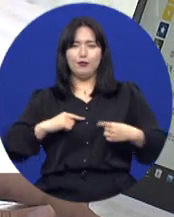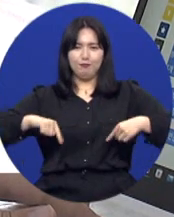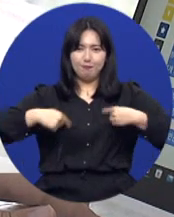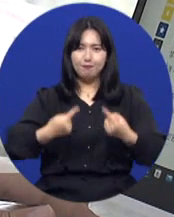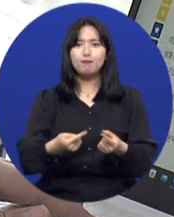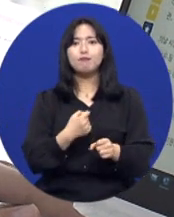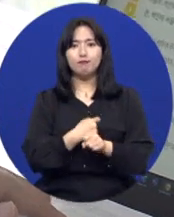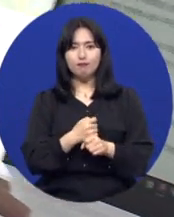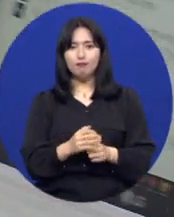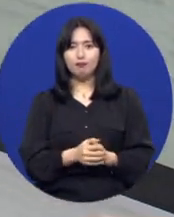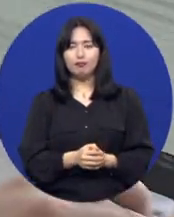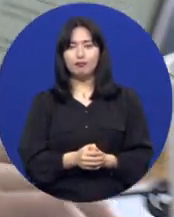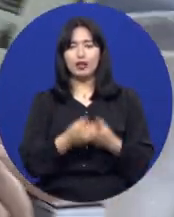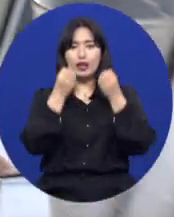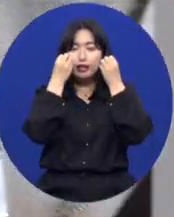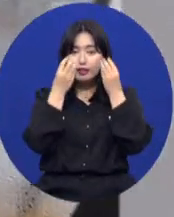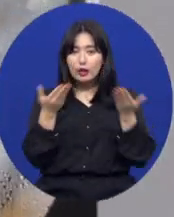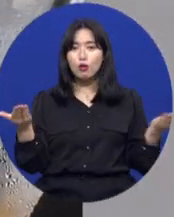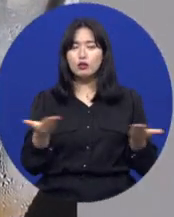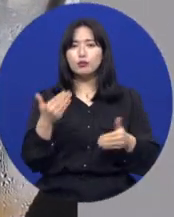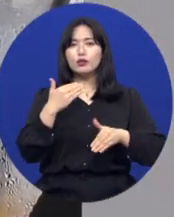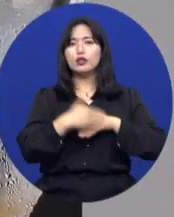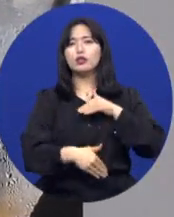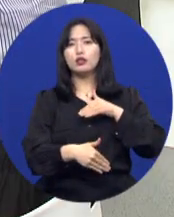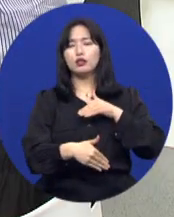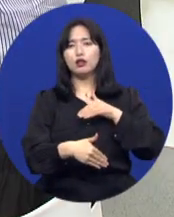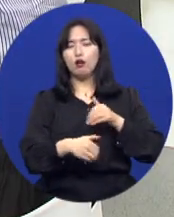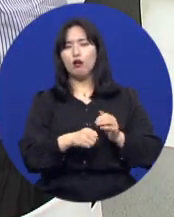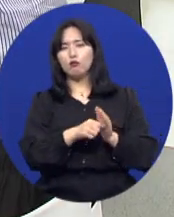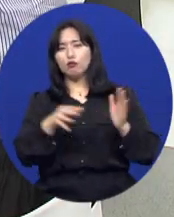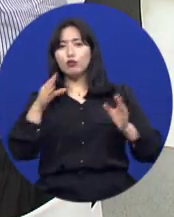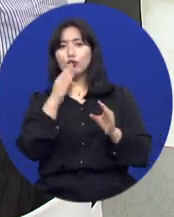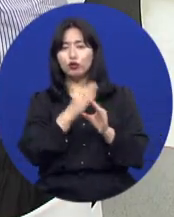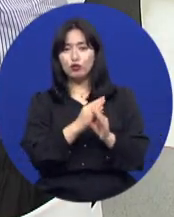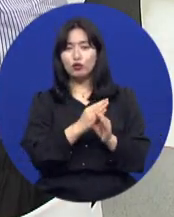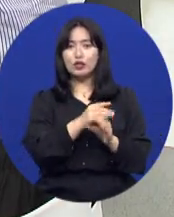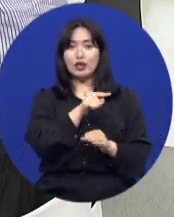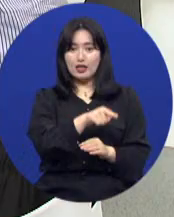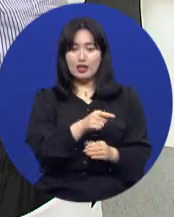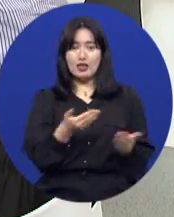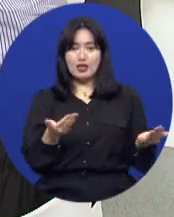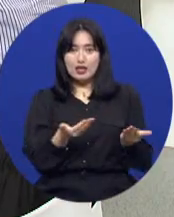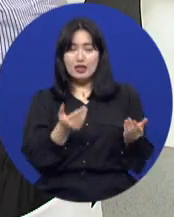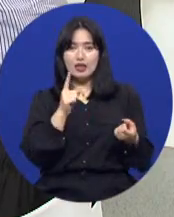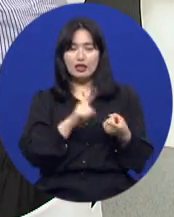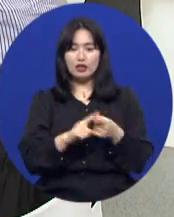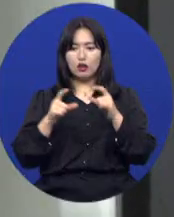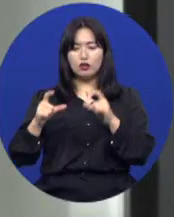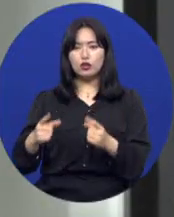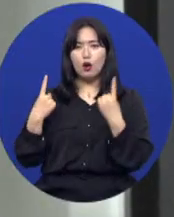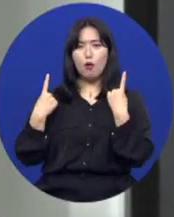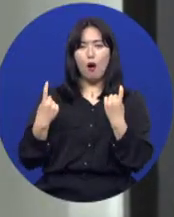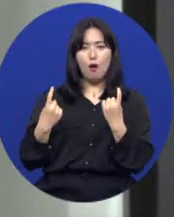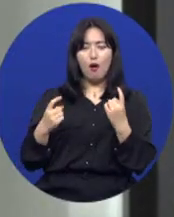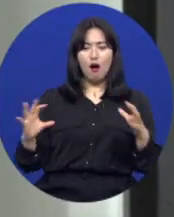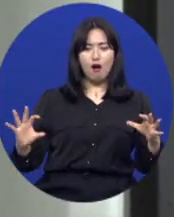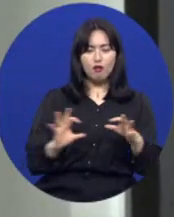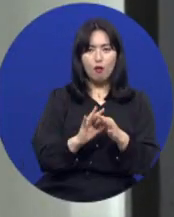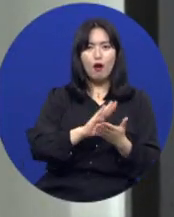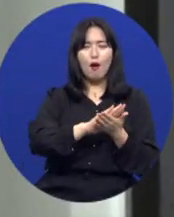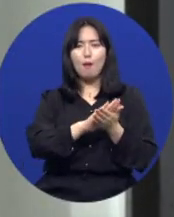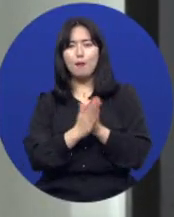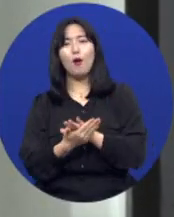해서 새로운 근무 방식으로 급부상하고 있는 워 케이션 2 취업 관광에도 색다른 변화를 몰고 오고